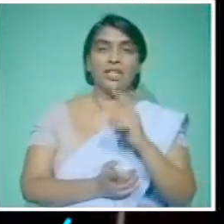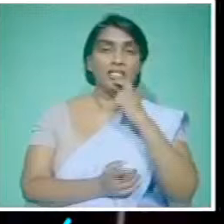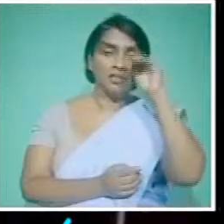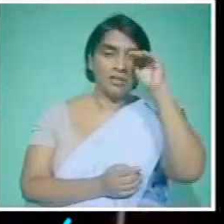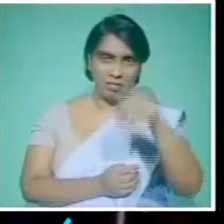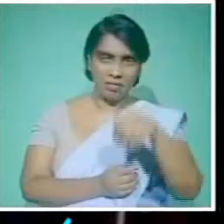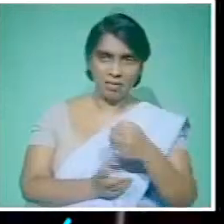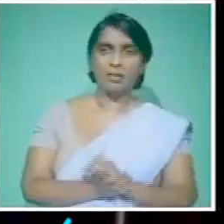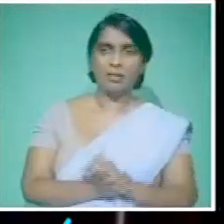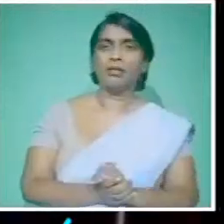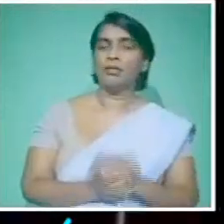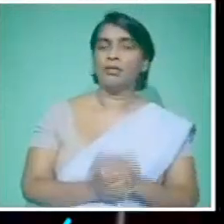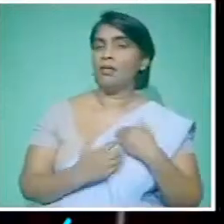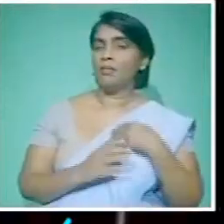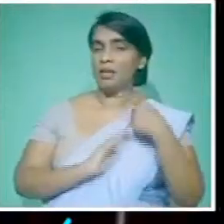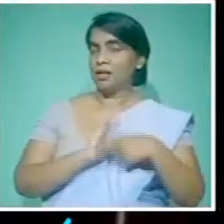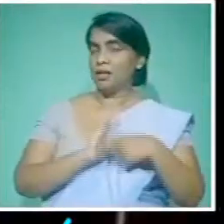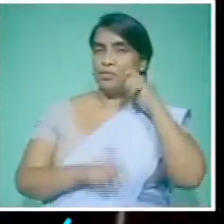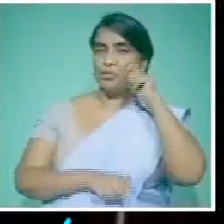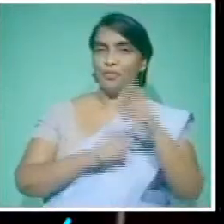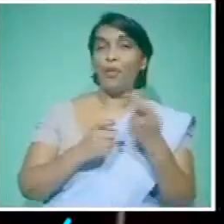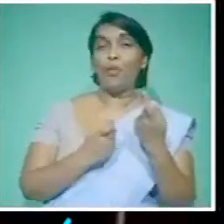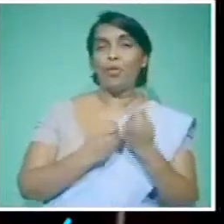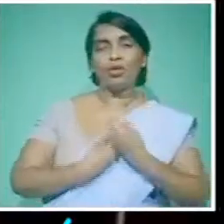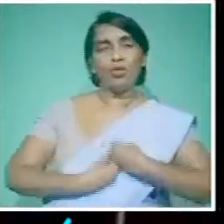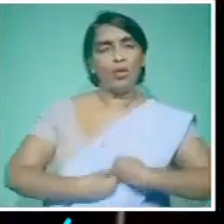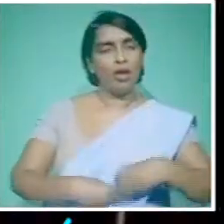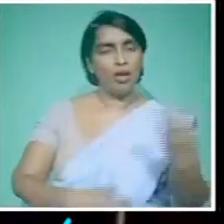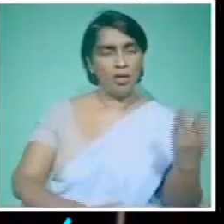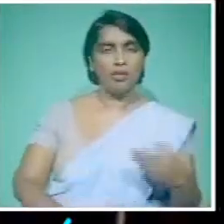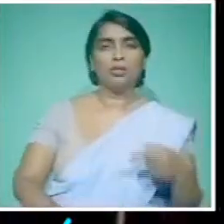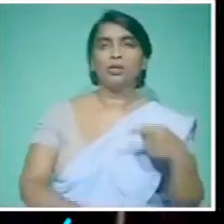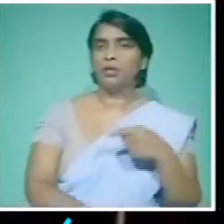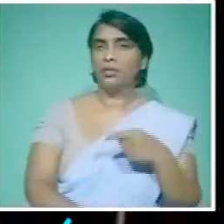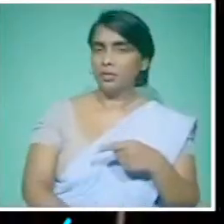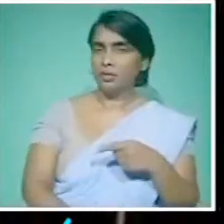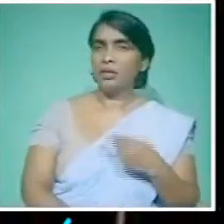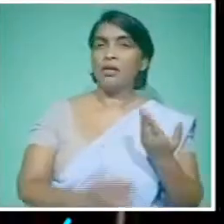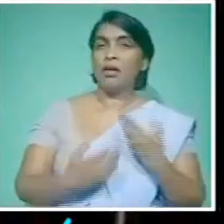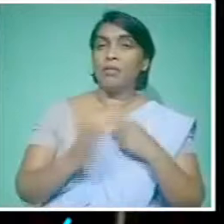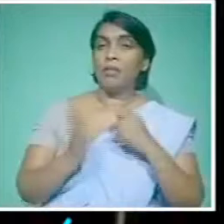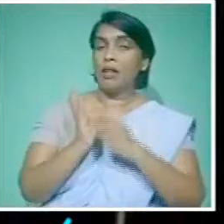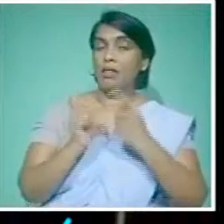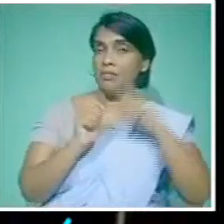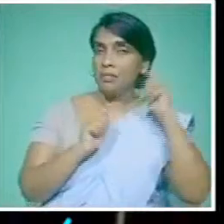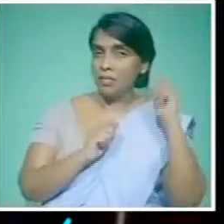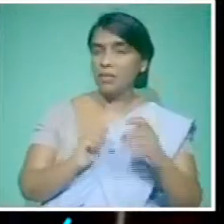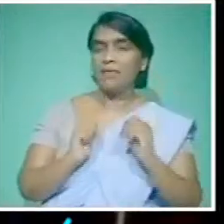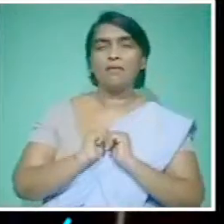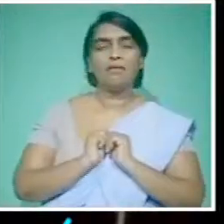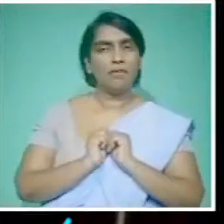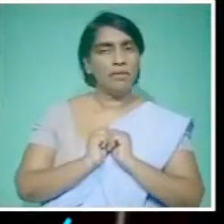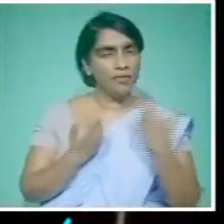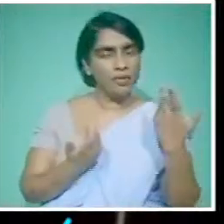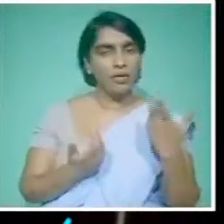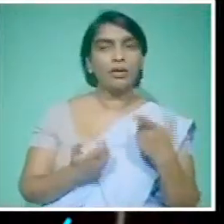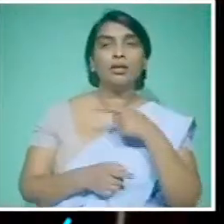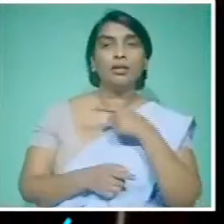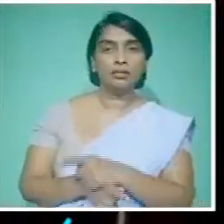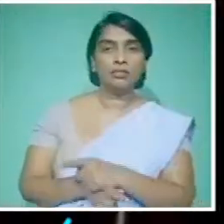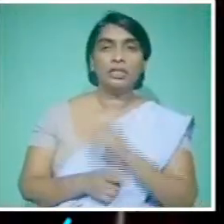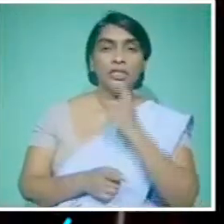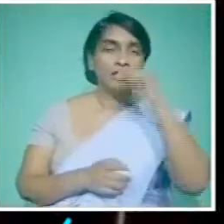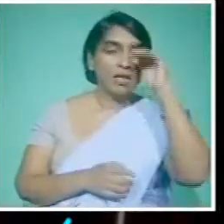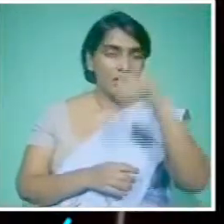aliyek meka ape rate janathawage mudal kaabasiniya karana mekata api naya gewanawa meken wedak wenne na meka maha